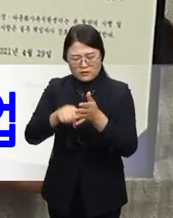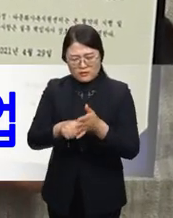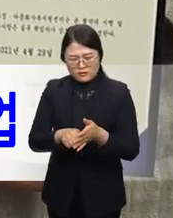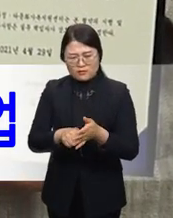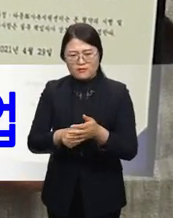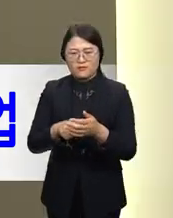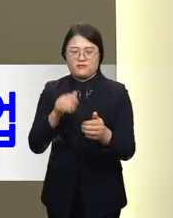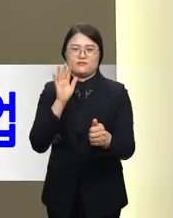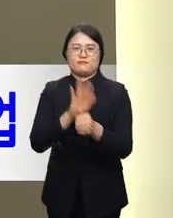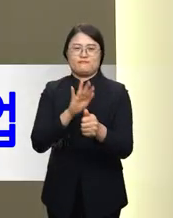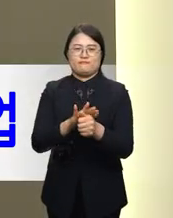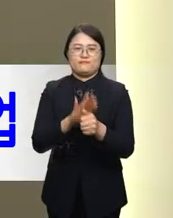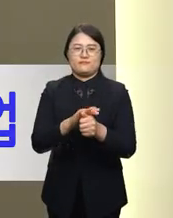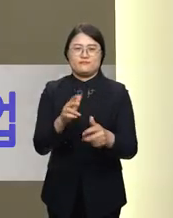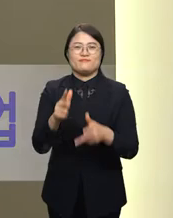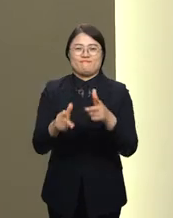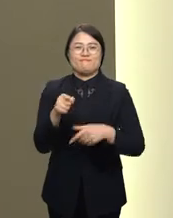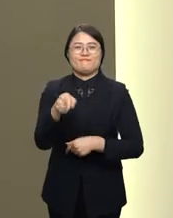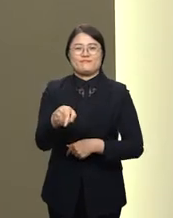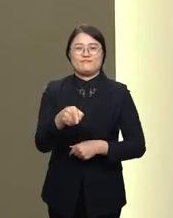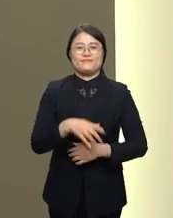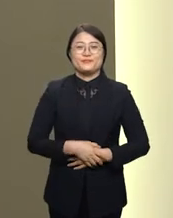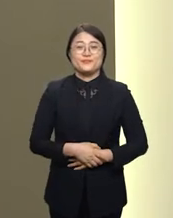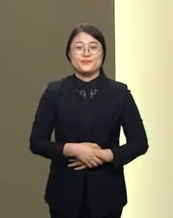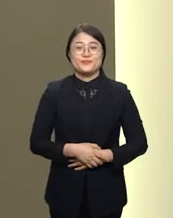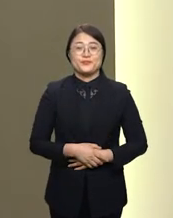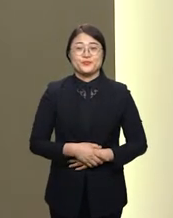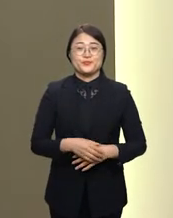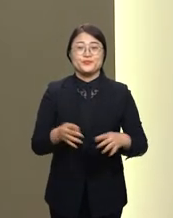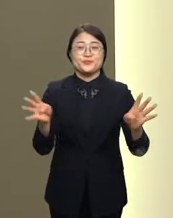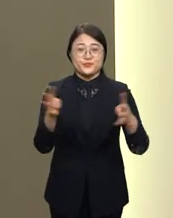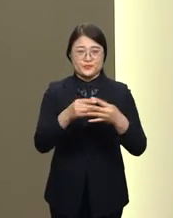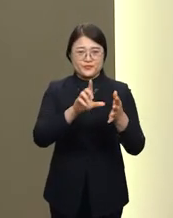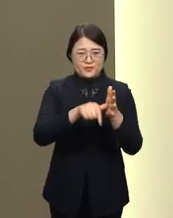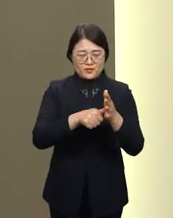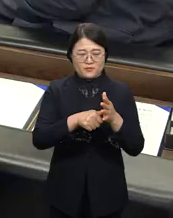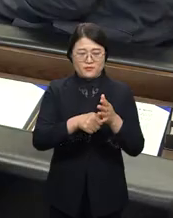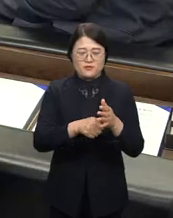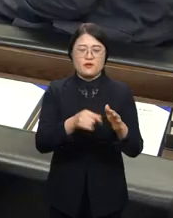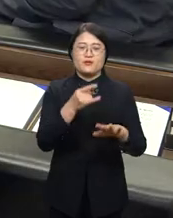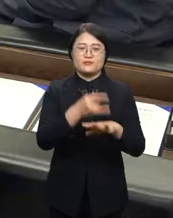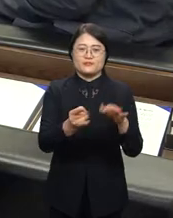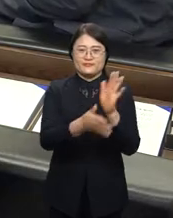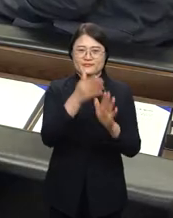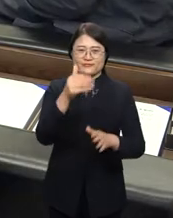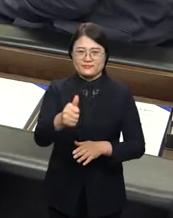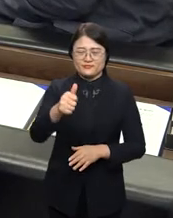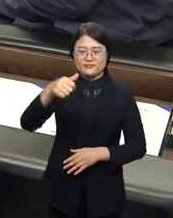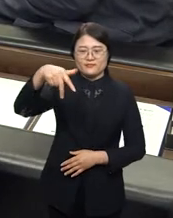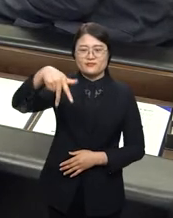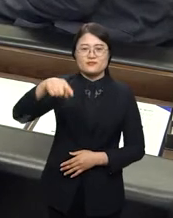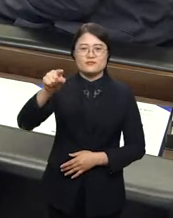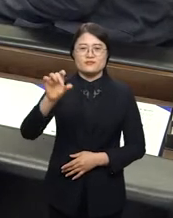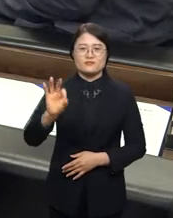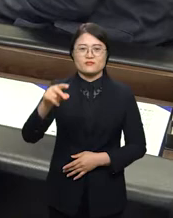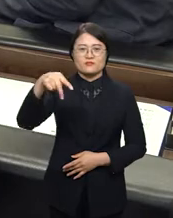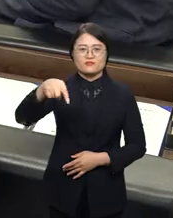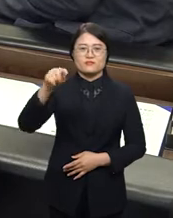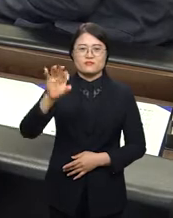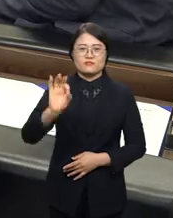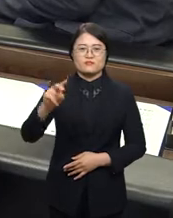무상으로 지원하는 사업입니다. 이날 협약식에는 김상돈 시장과 정성순 의왕시